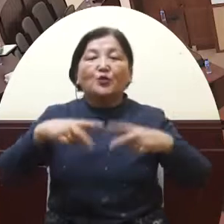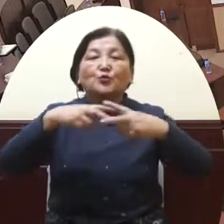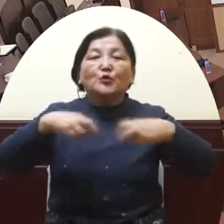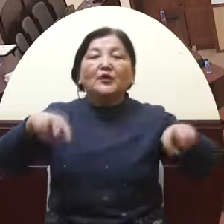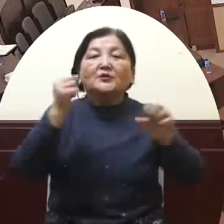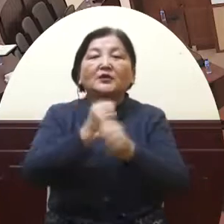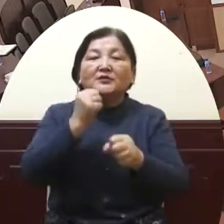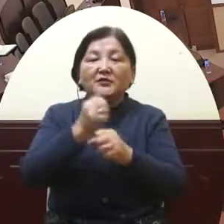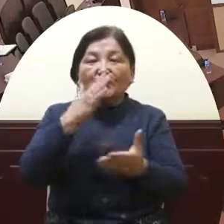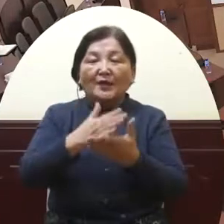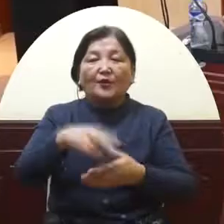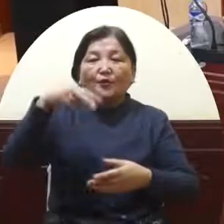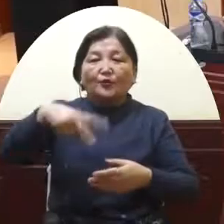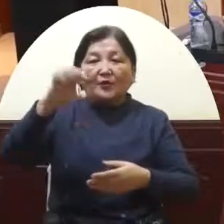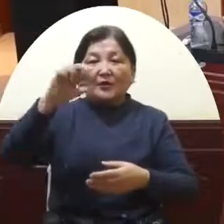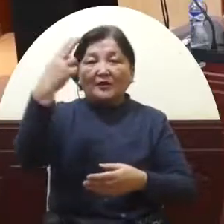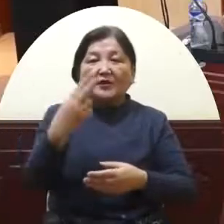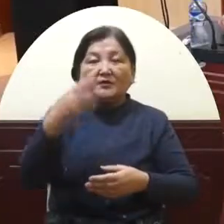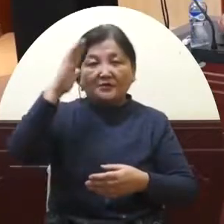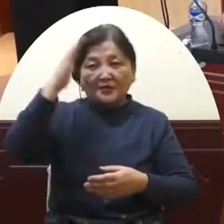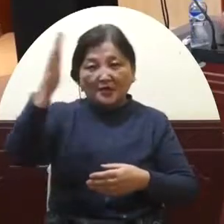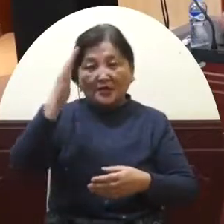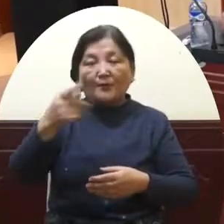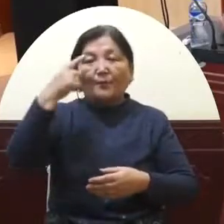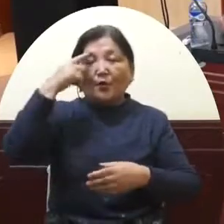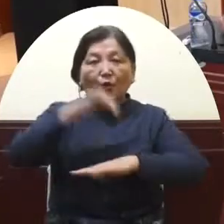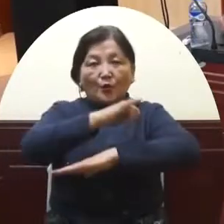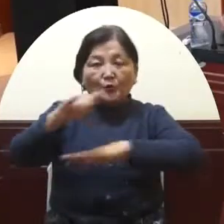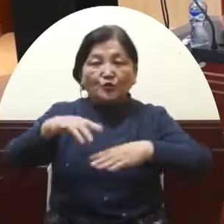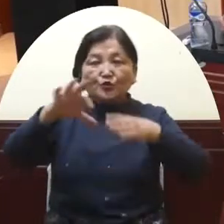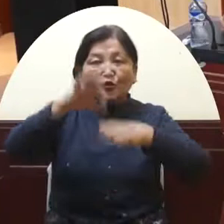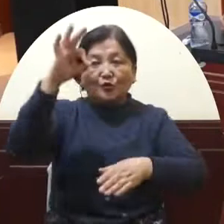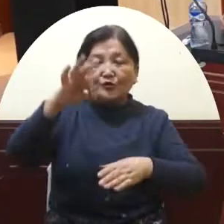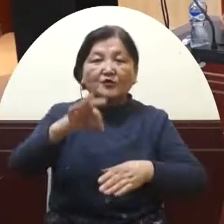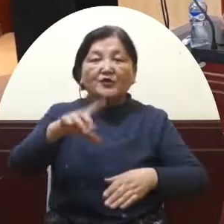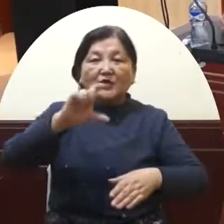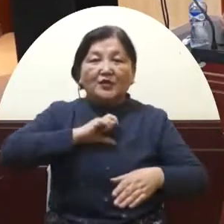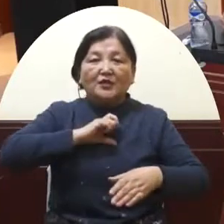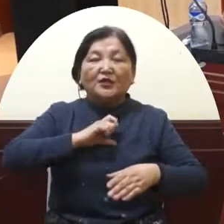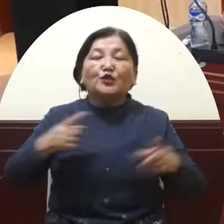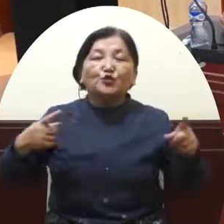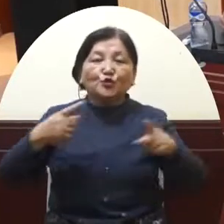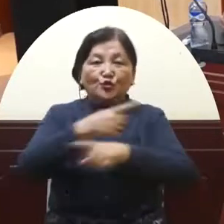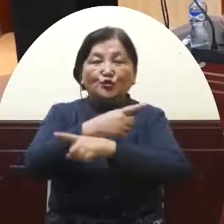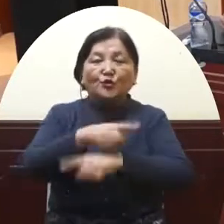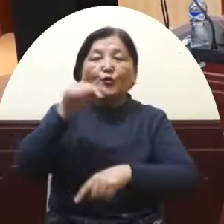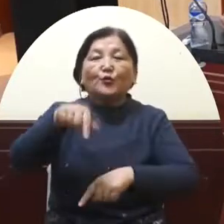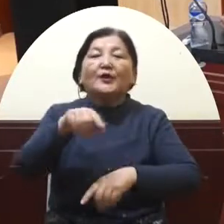өнөөдрийн дэгцээр та бүхэнтэй Монгол улс дахь Сонгогчийн эрхийн зөрчил, түүнийг хамгаалаагүй